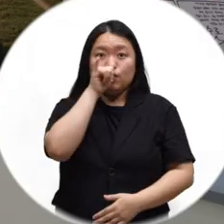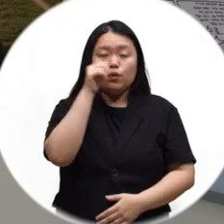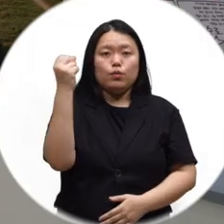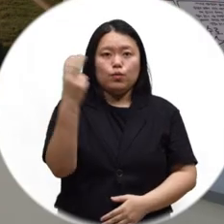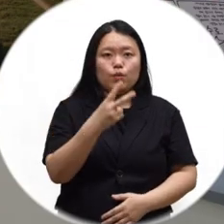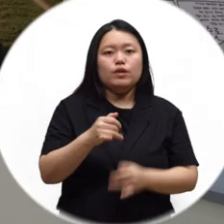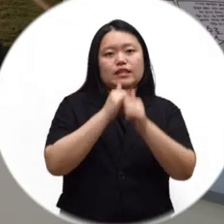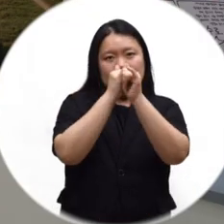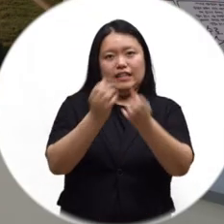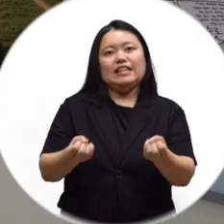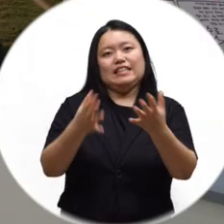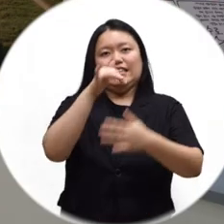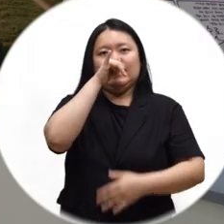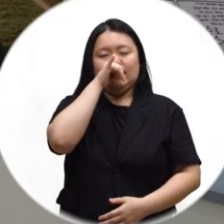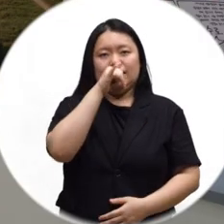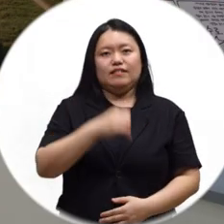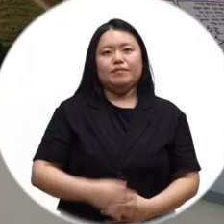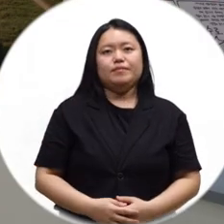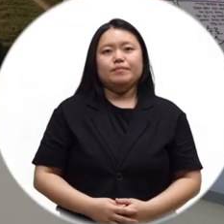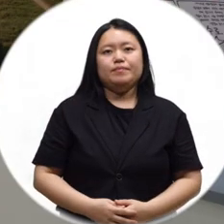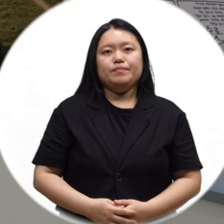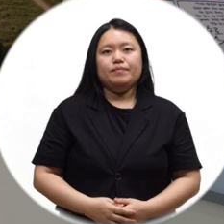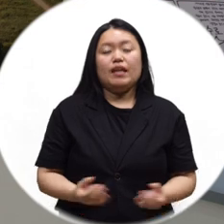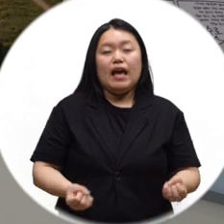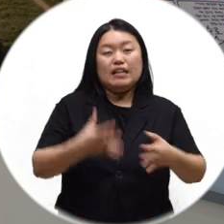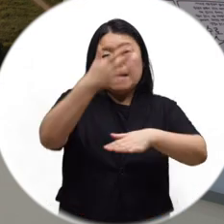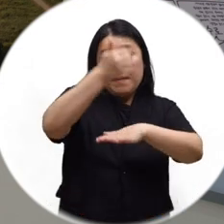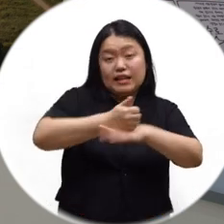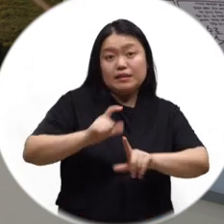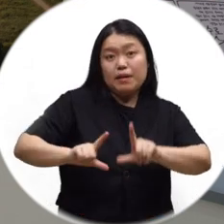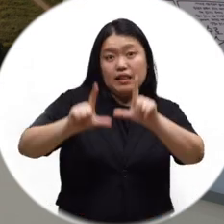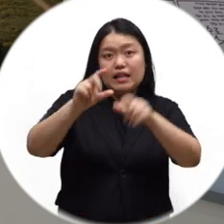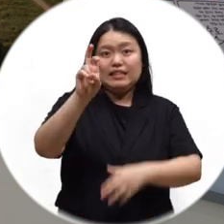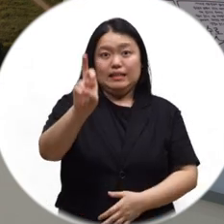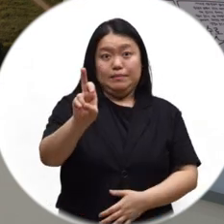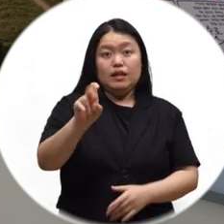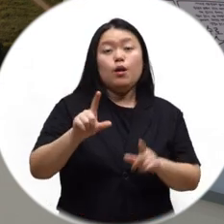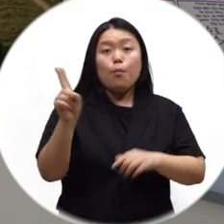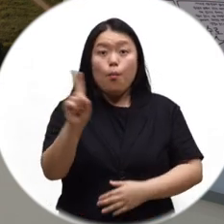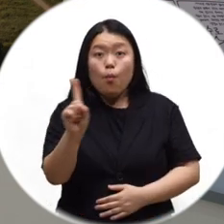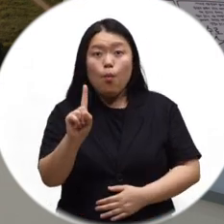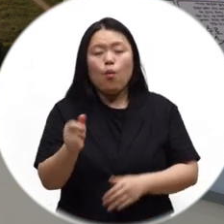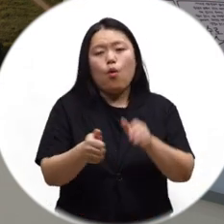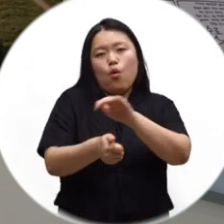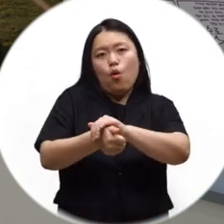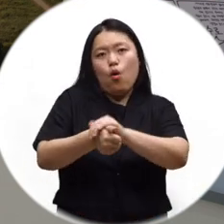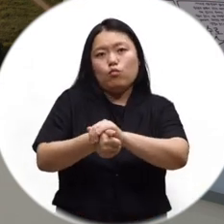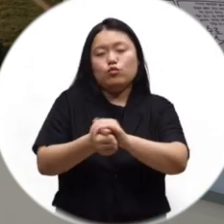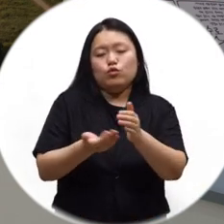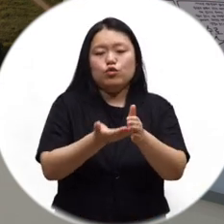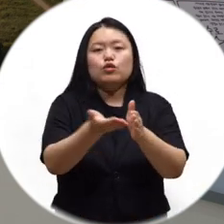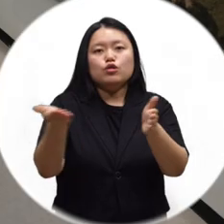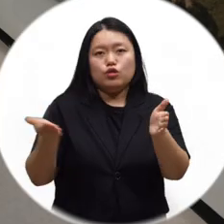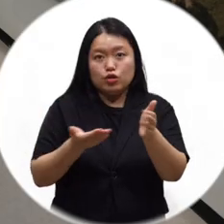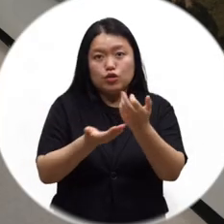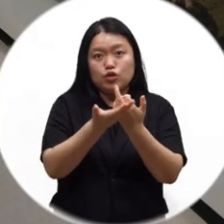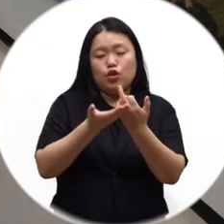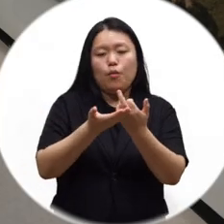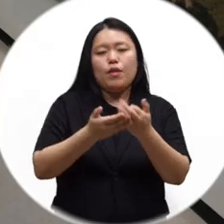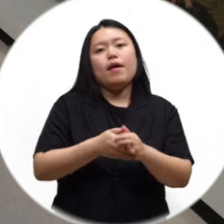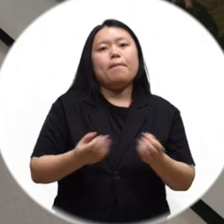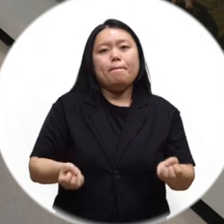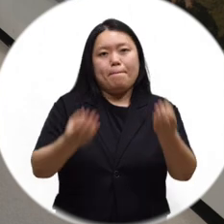진행됩니다 행사 마지막 날인 12일엔 거북섬 사계절 축제 중 하나인 제 1회 낭만 페스타가 열립니다